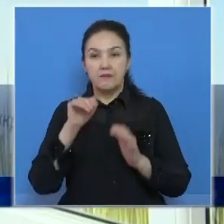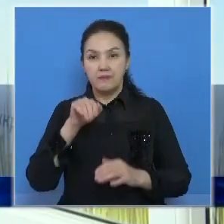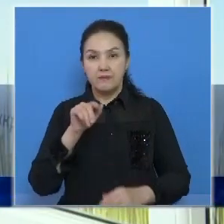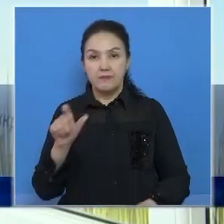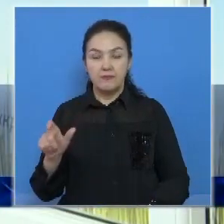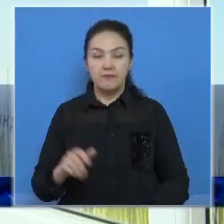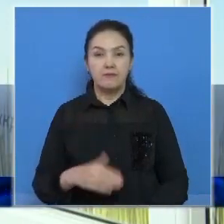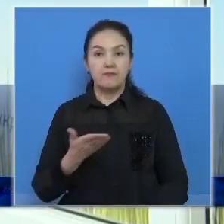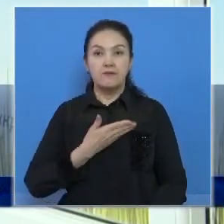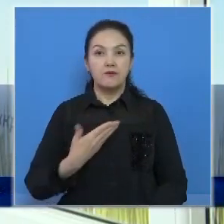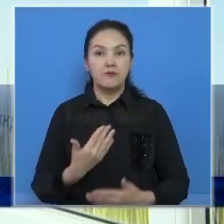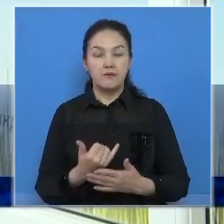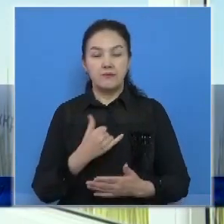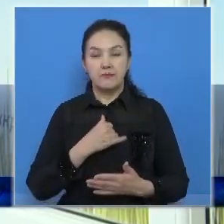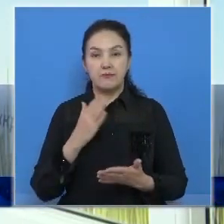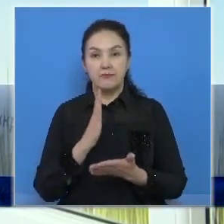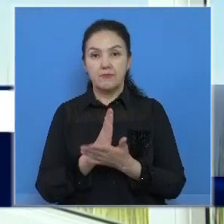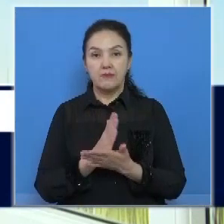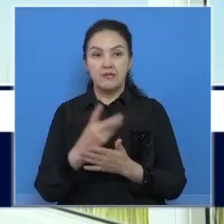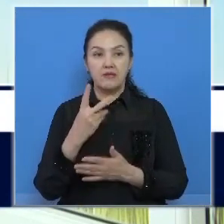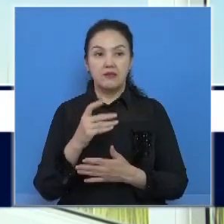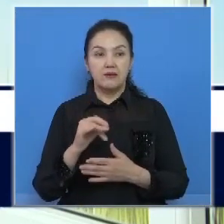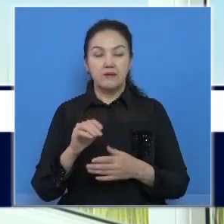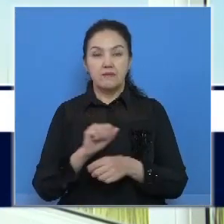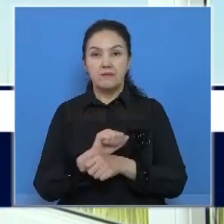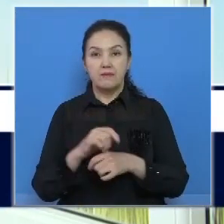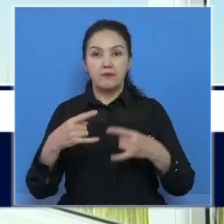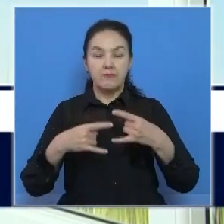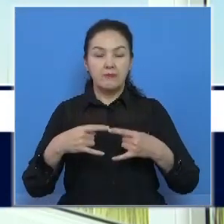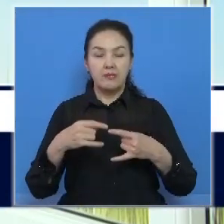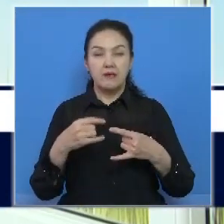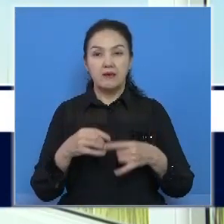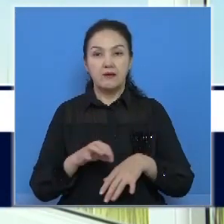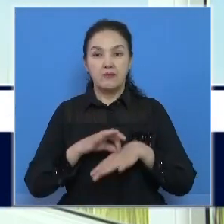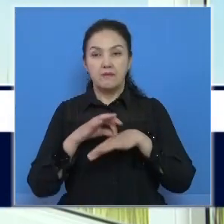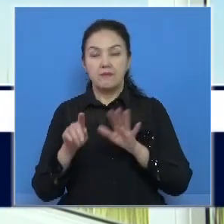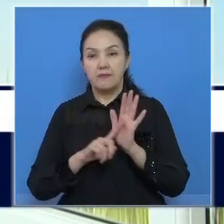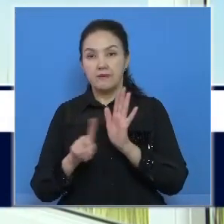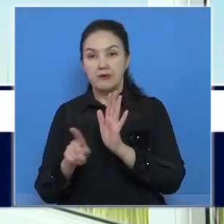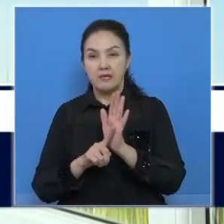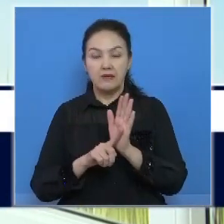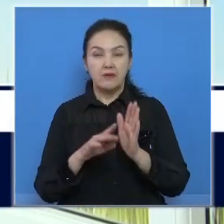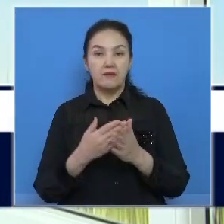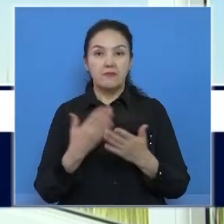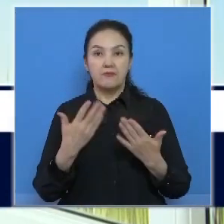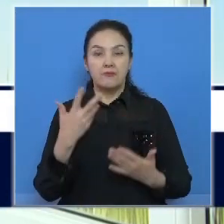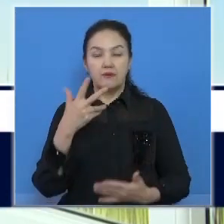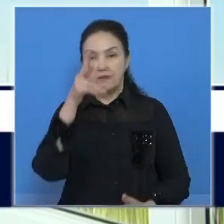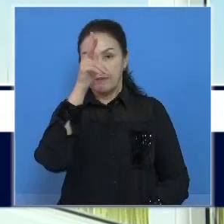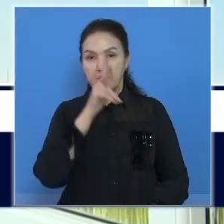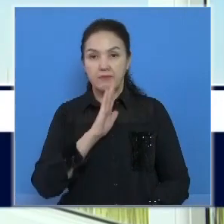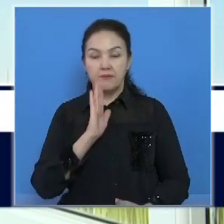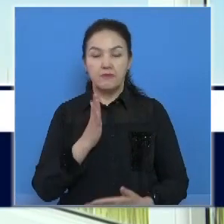Мы имеем в наличии две автомашины передвижной флюороустановки, и они в течение 3 месяцев